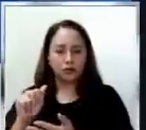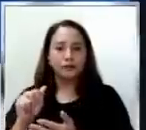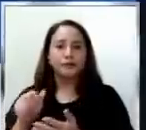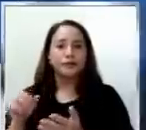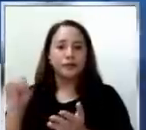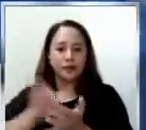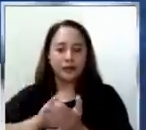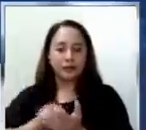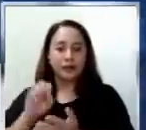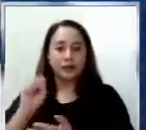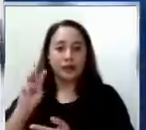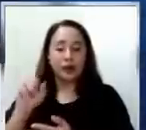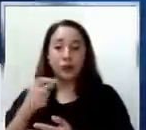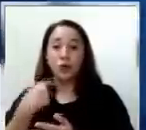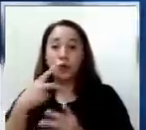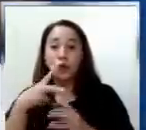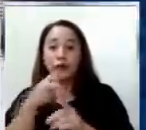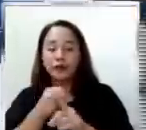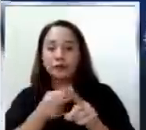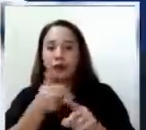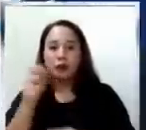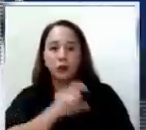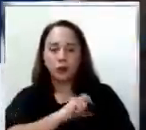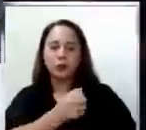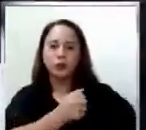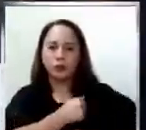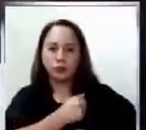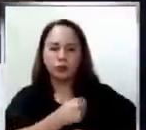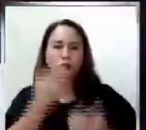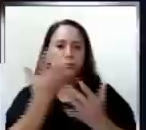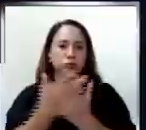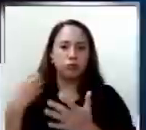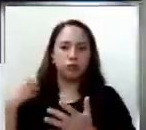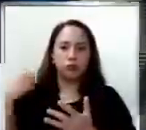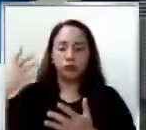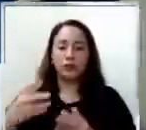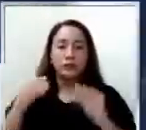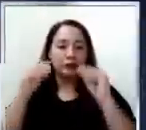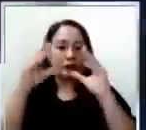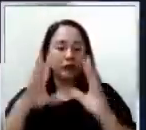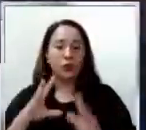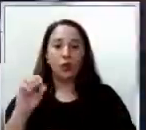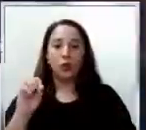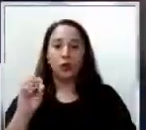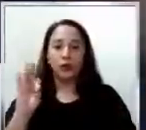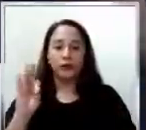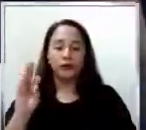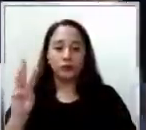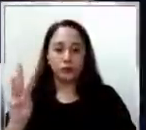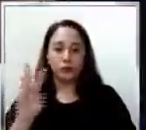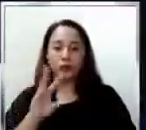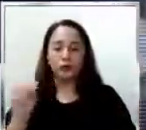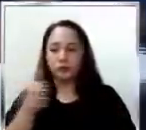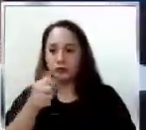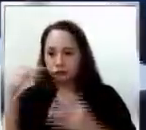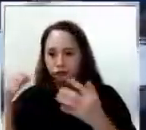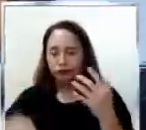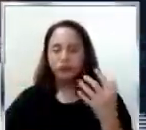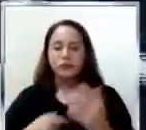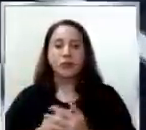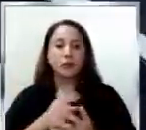niyang pulis, sundalo, jail officers, mga guro, OFW at iba pa. Ayon sa pulisya, umabot ng